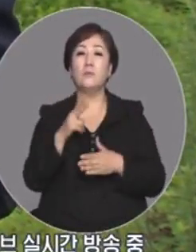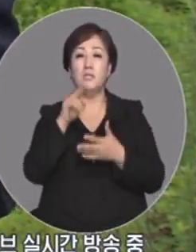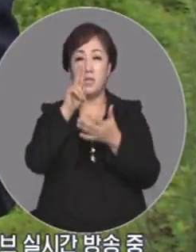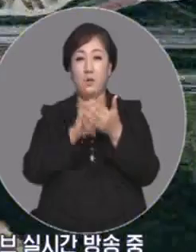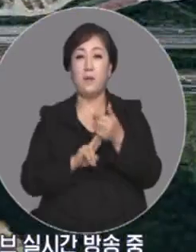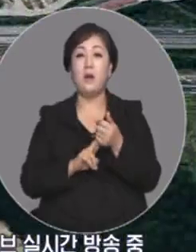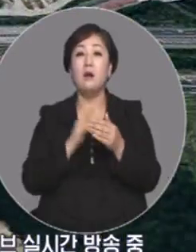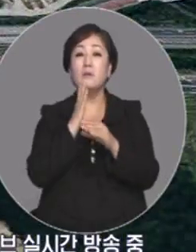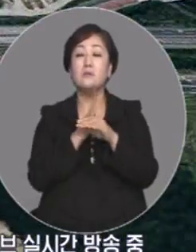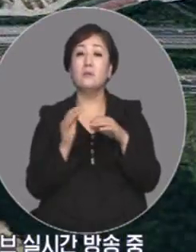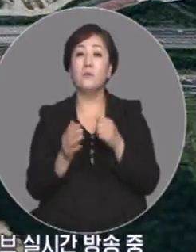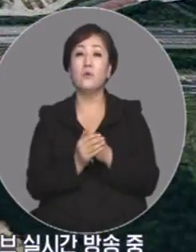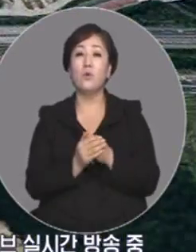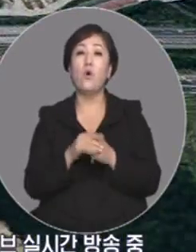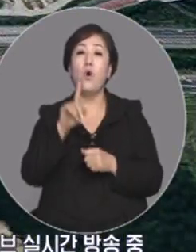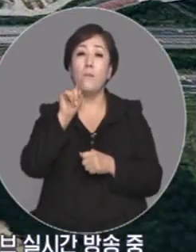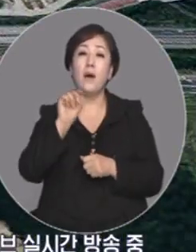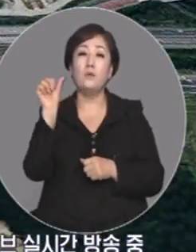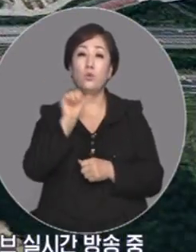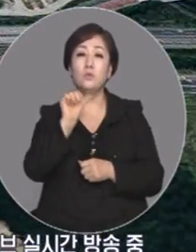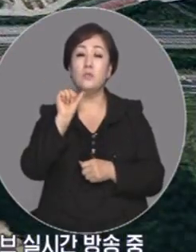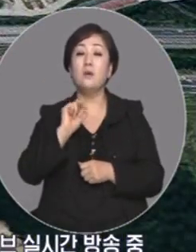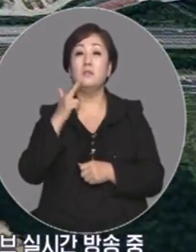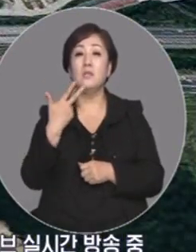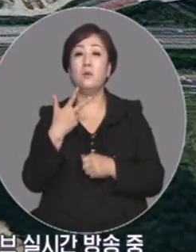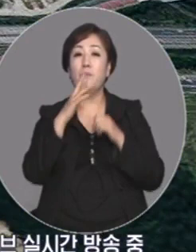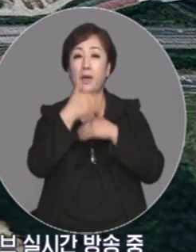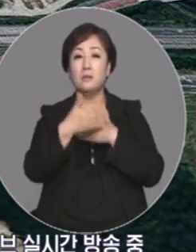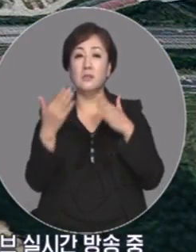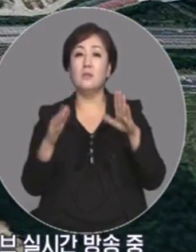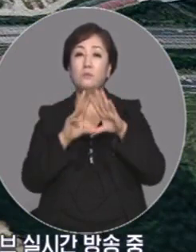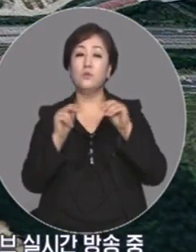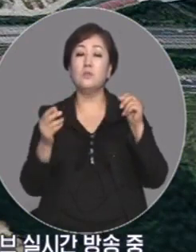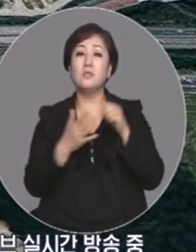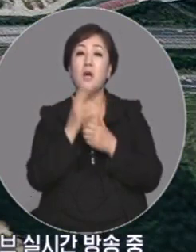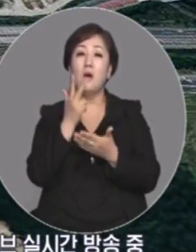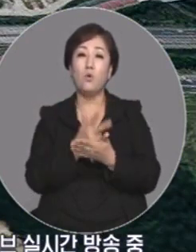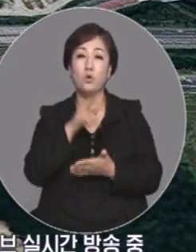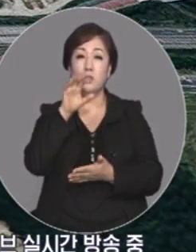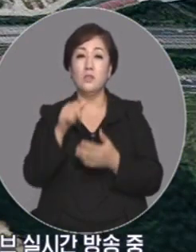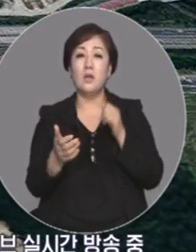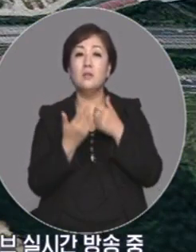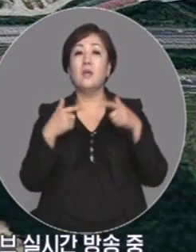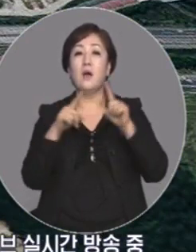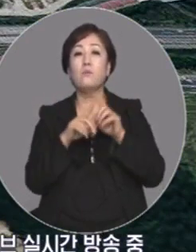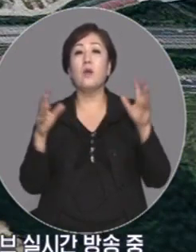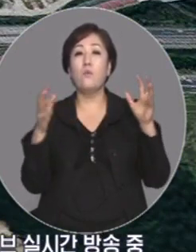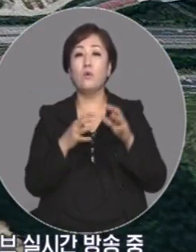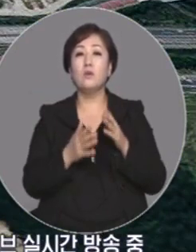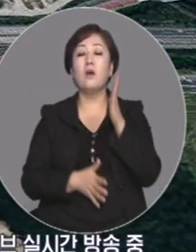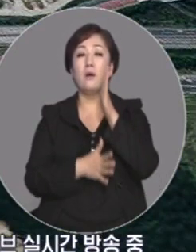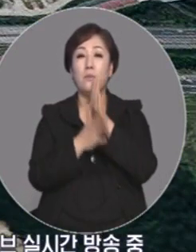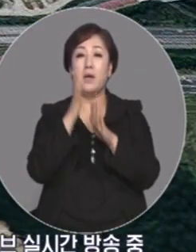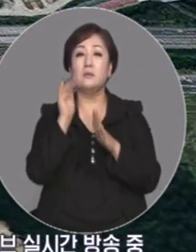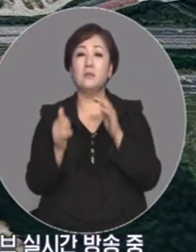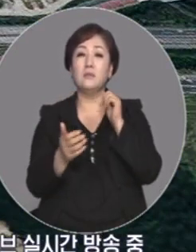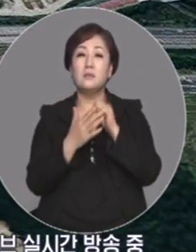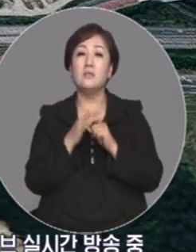매각됐습니다. 15,700여 제곱미터의 복합용지와 주차장 용지로 복합용지에는 아파트나